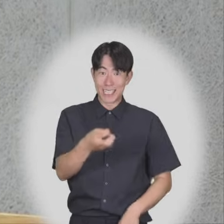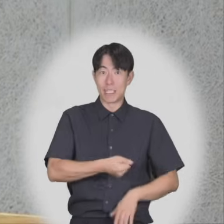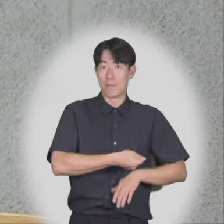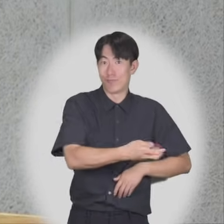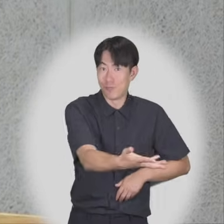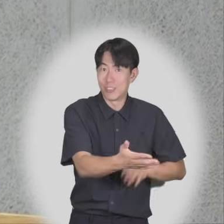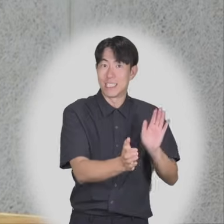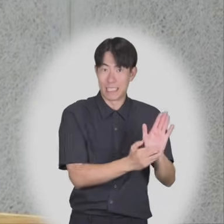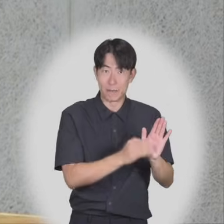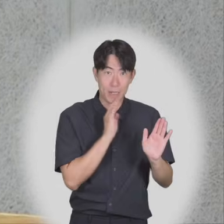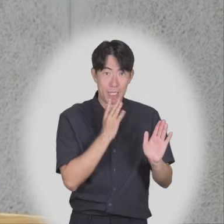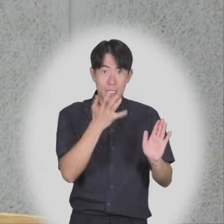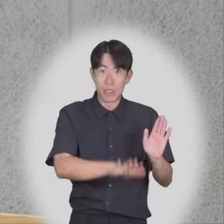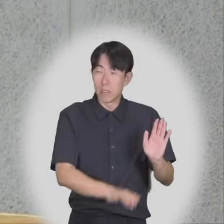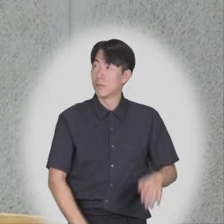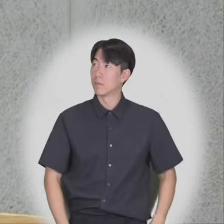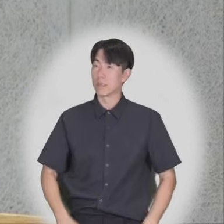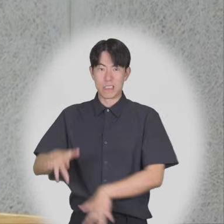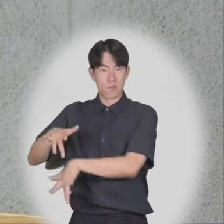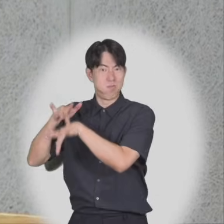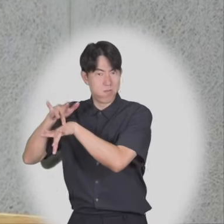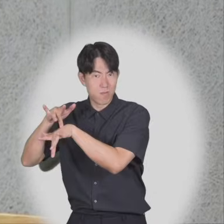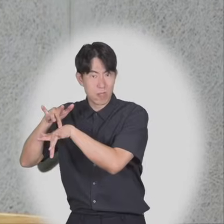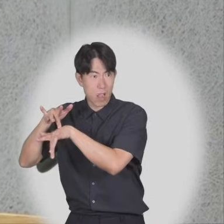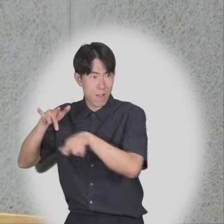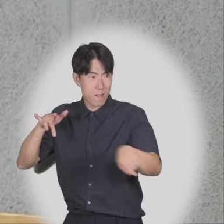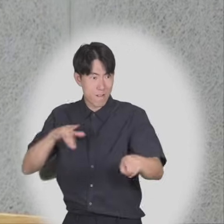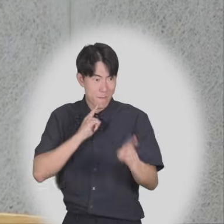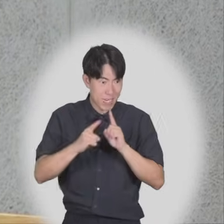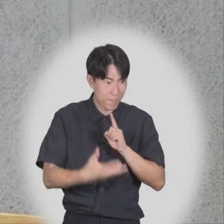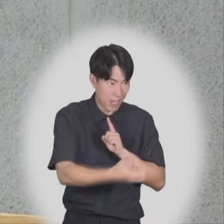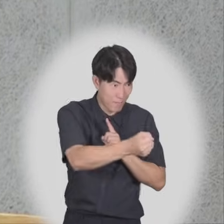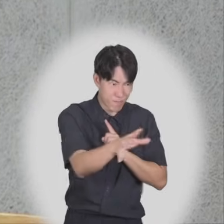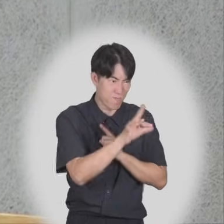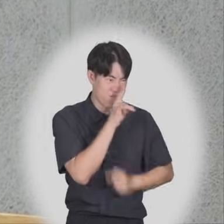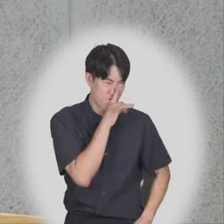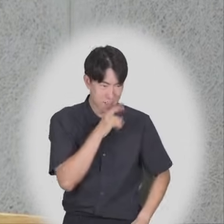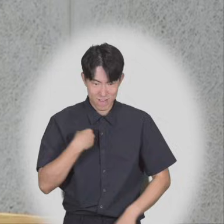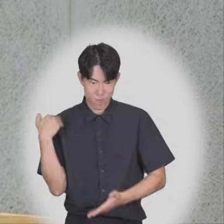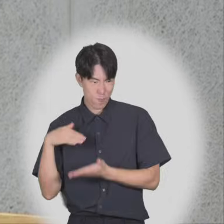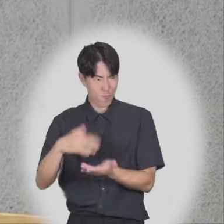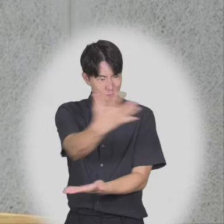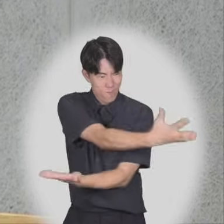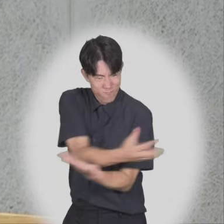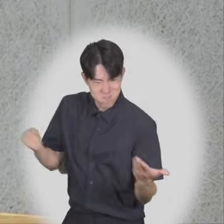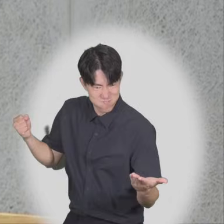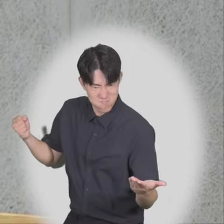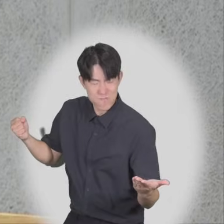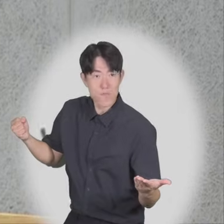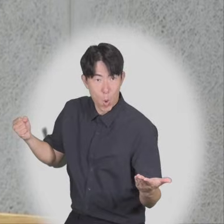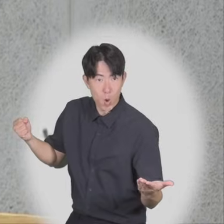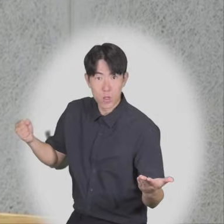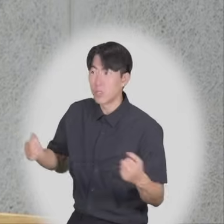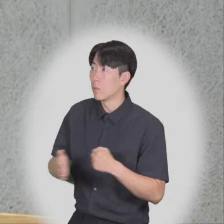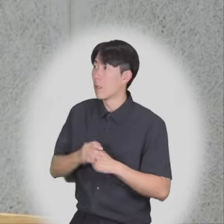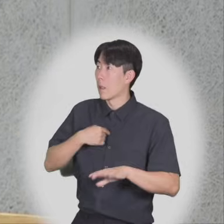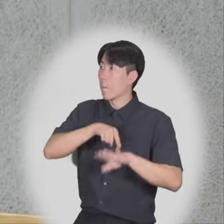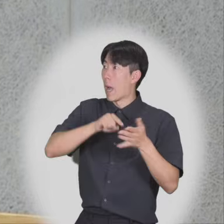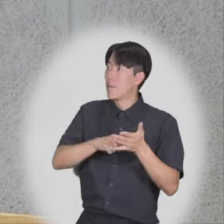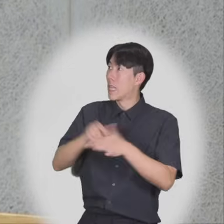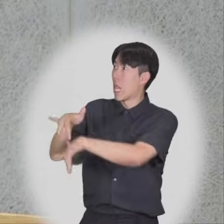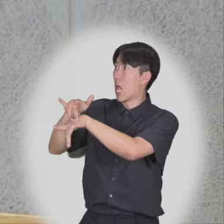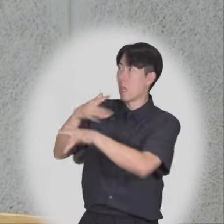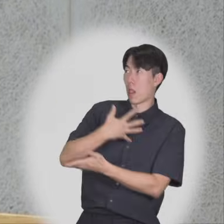이게 사탄이 그 말씀을 빼앗아 가버려서 사탄에게 그 마음을 빼앗긴